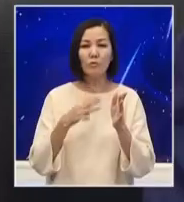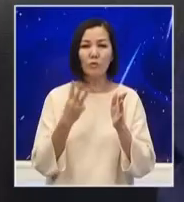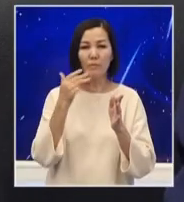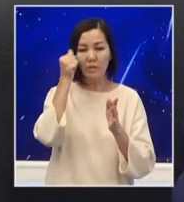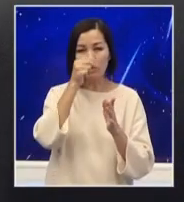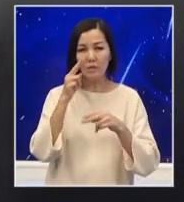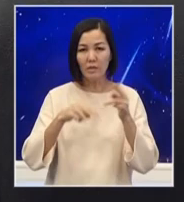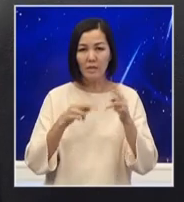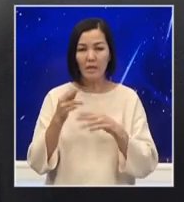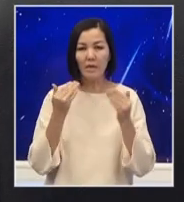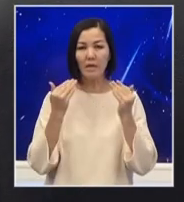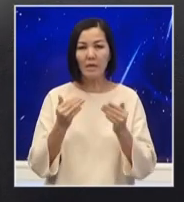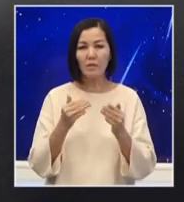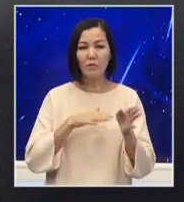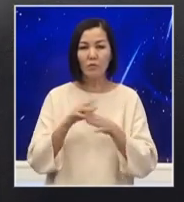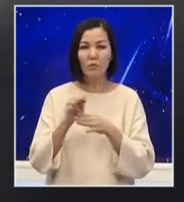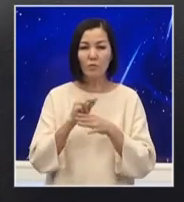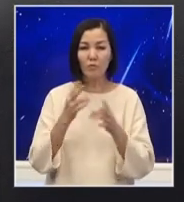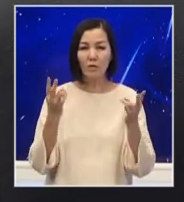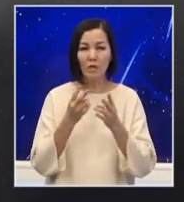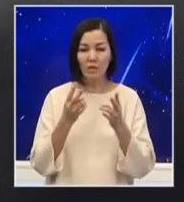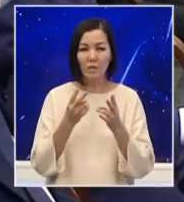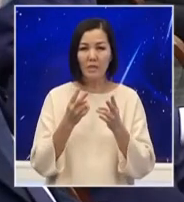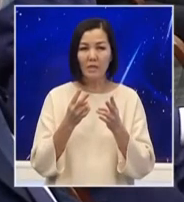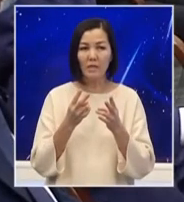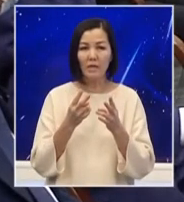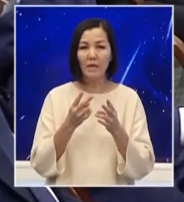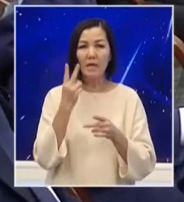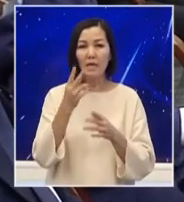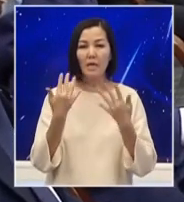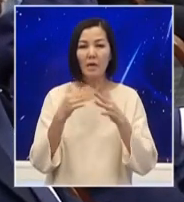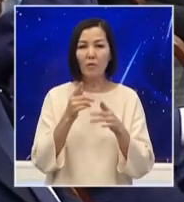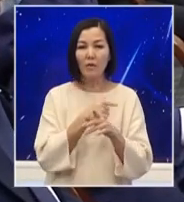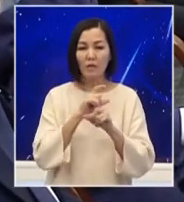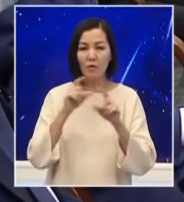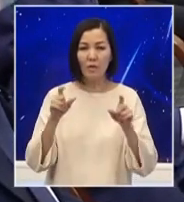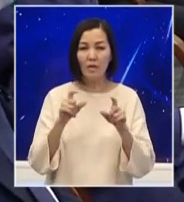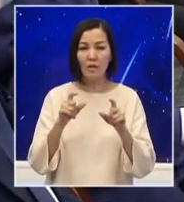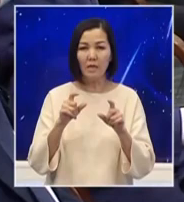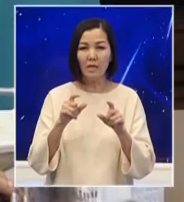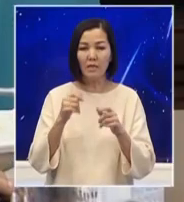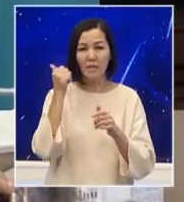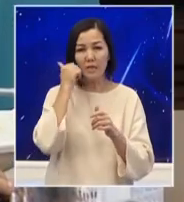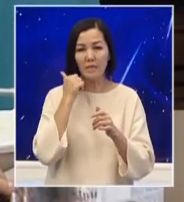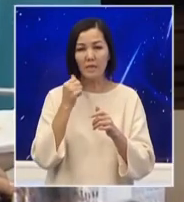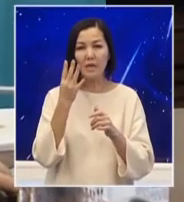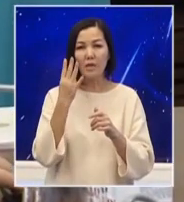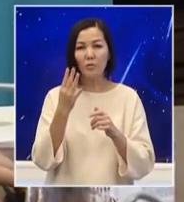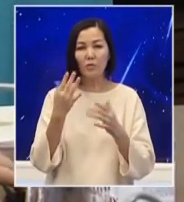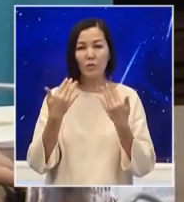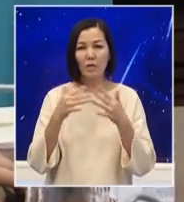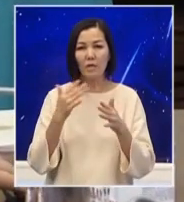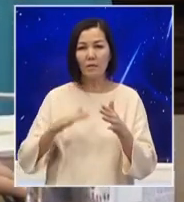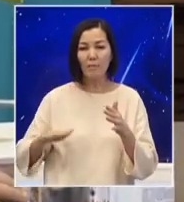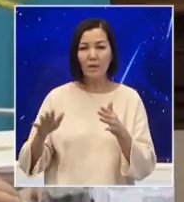салынған. Сейсмикалық күшейтумен күрделі жөндеуді қажет етеді. Абай мен Кемертоған ауылындағы дәрігерлік амбулаторияда жарамсыз. Төрт елді мекенде медициналық